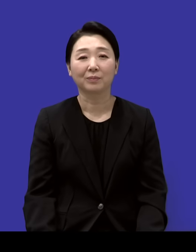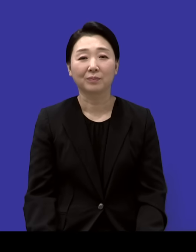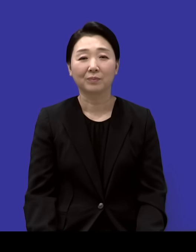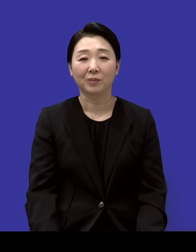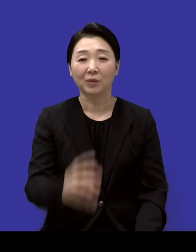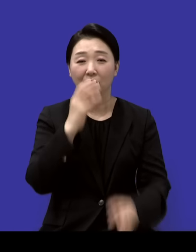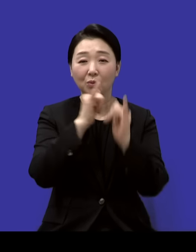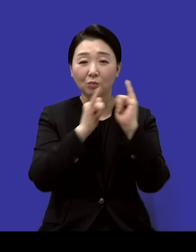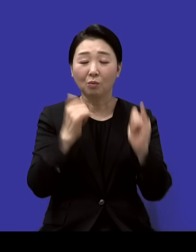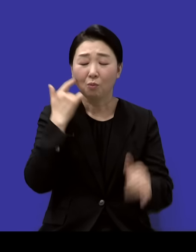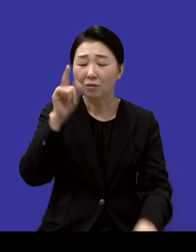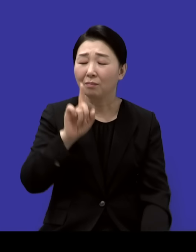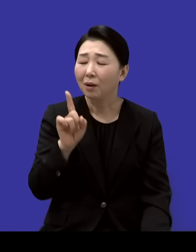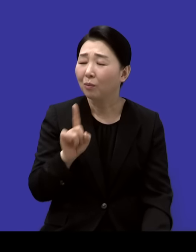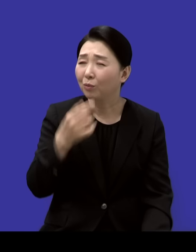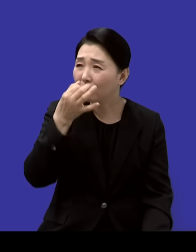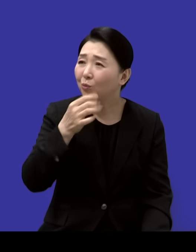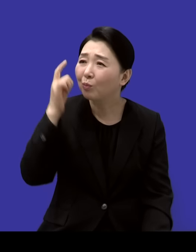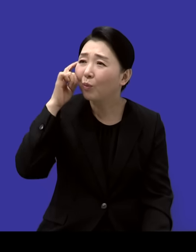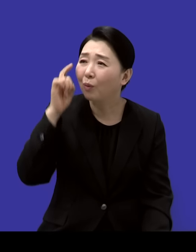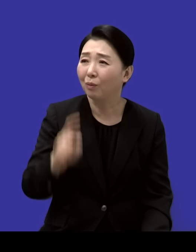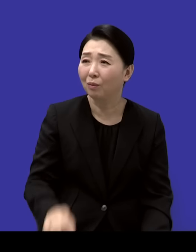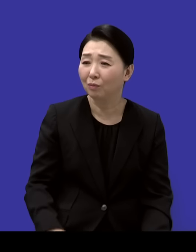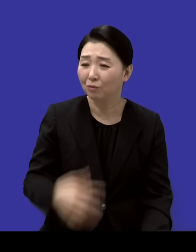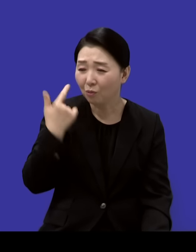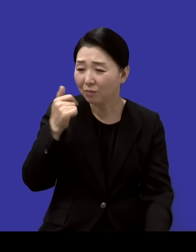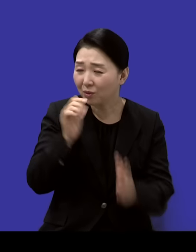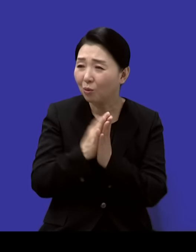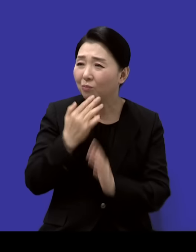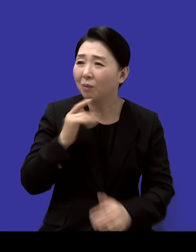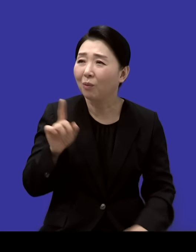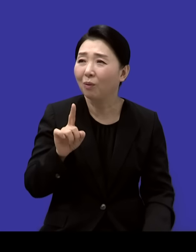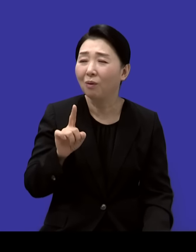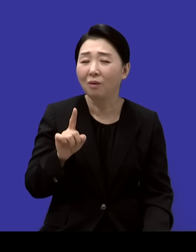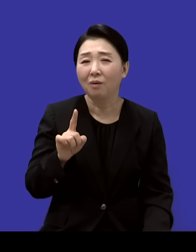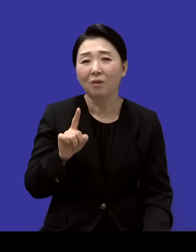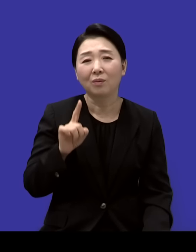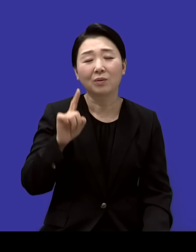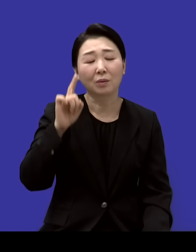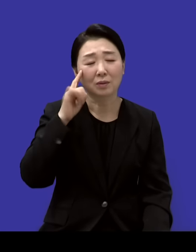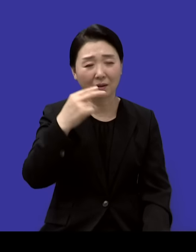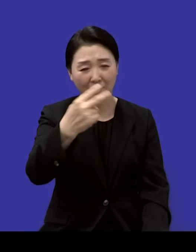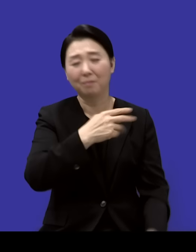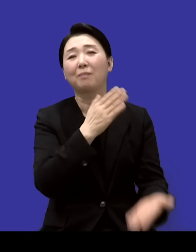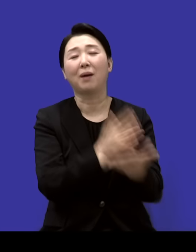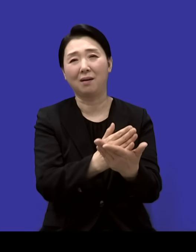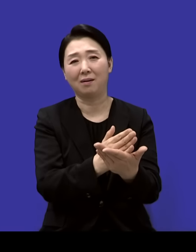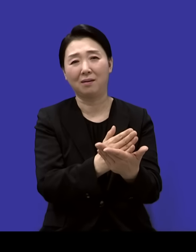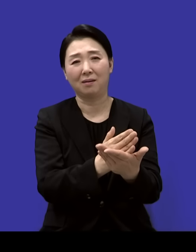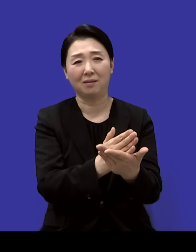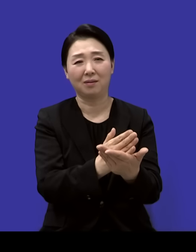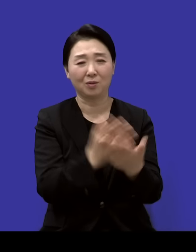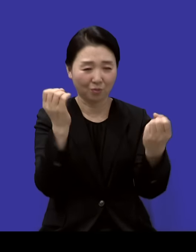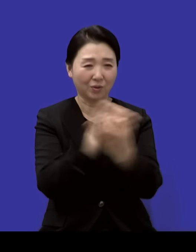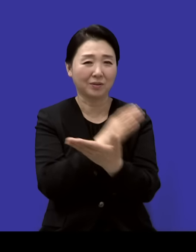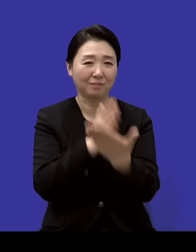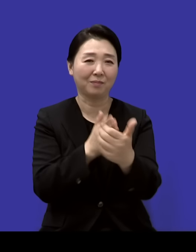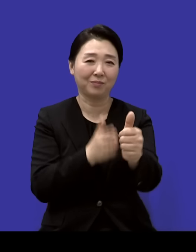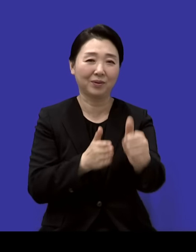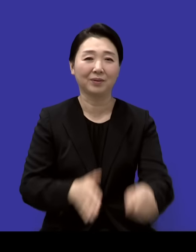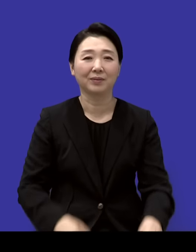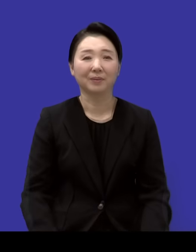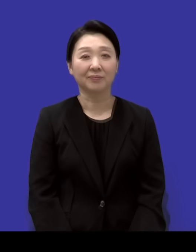아니 목사님이 뭘 또 저렇게 힘들어요. 네. 우리 목사님 기도 그럼. 안 하시나? 그럼. 저 이런 잘못된 시각들을 진짜 그래. 다 좀 없애버렸으면 좋겠어요. 네. 예.